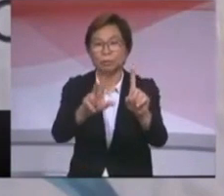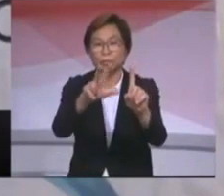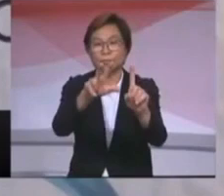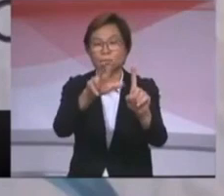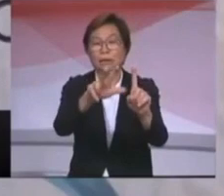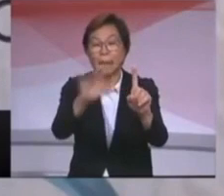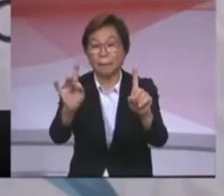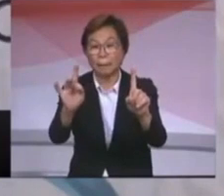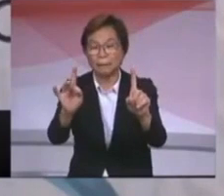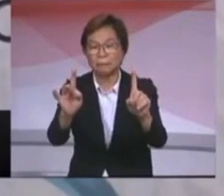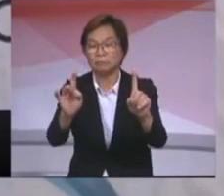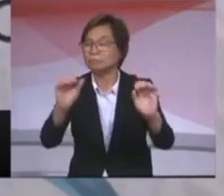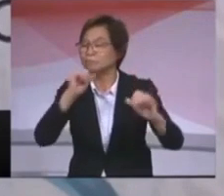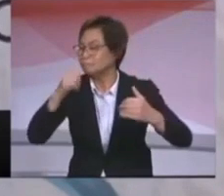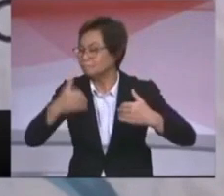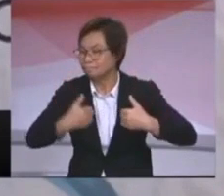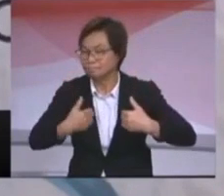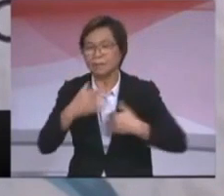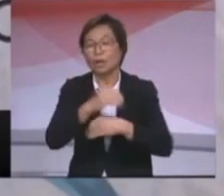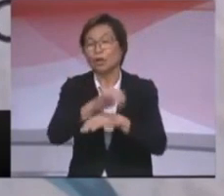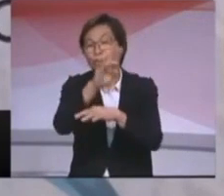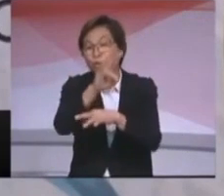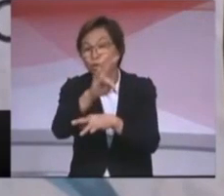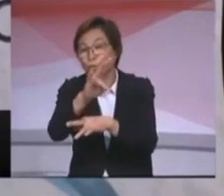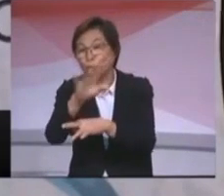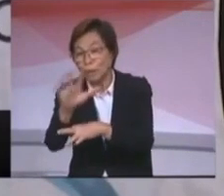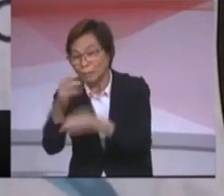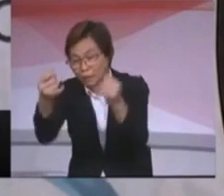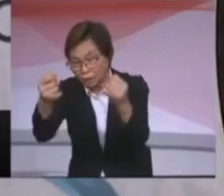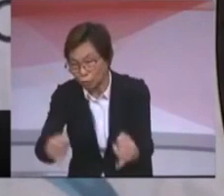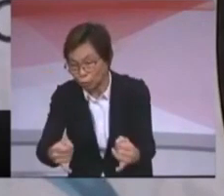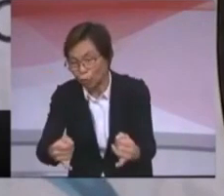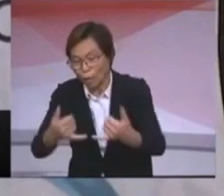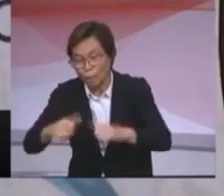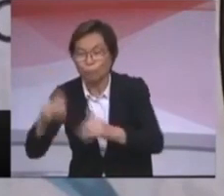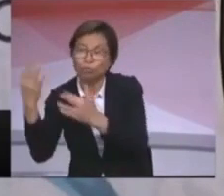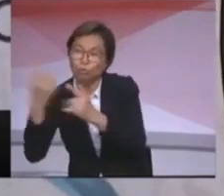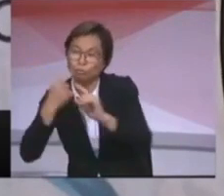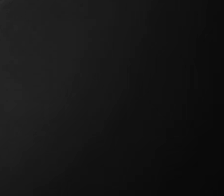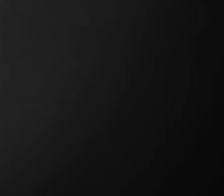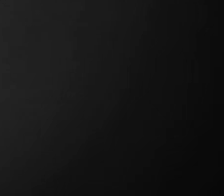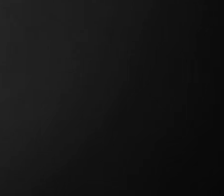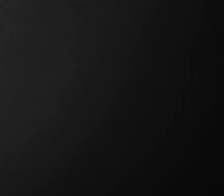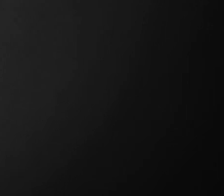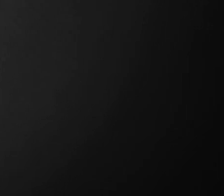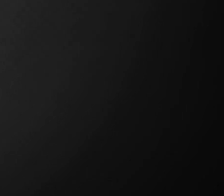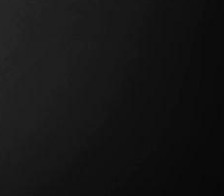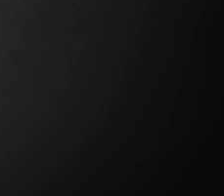138 individu dikesan negatif dan 75 individu masih menunggu keputusan.